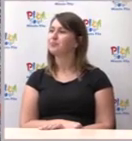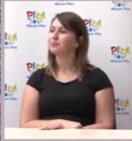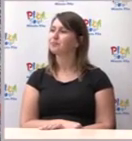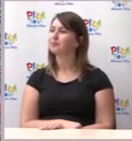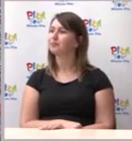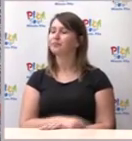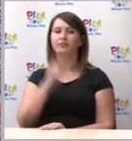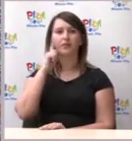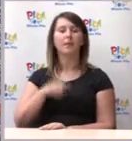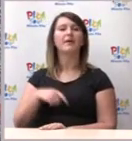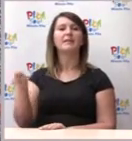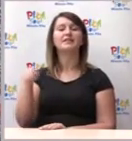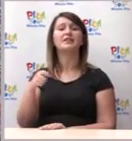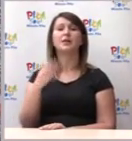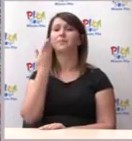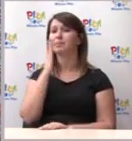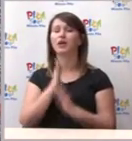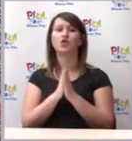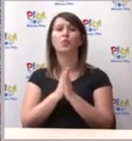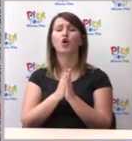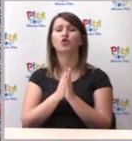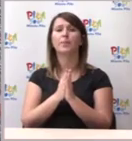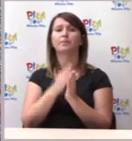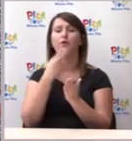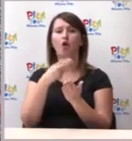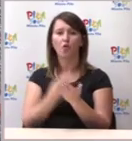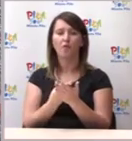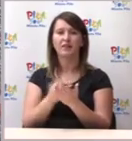o informację na temat statusu realizacji tego projektu.